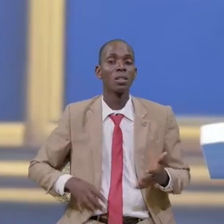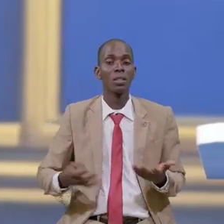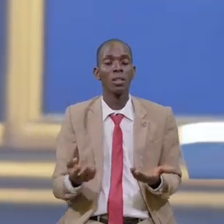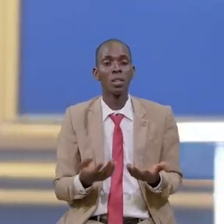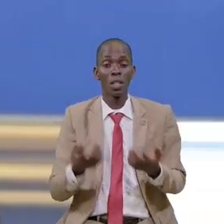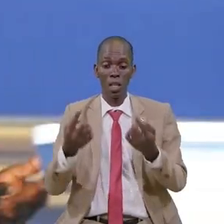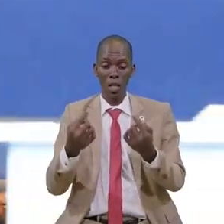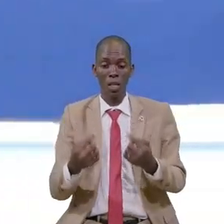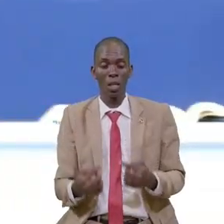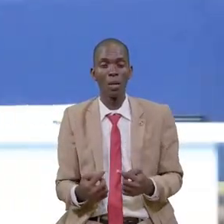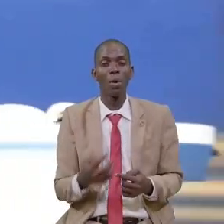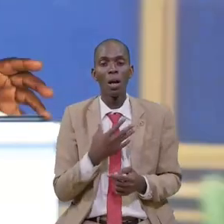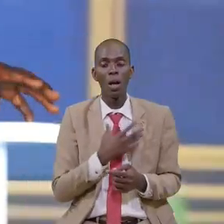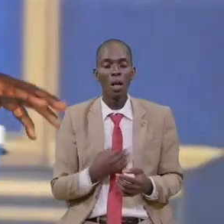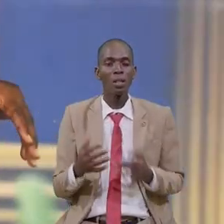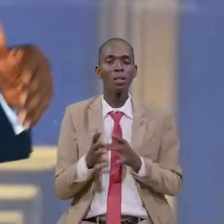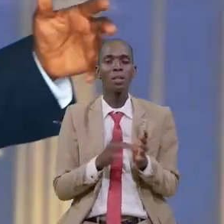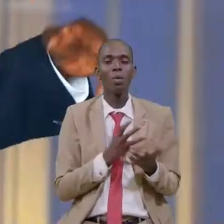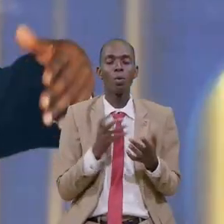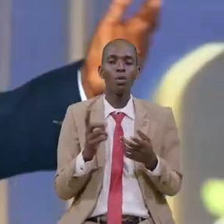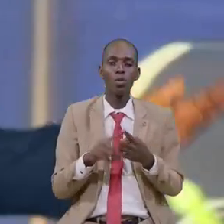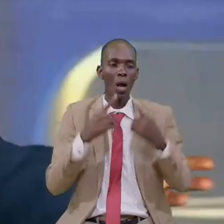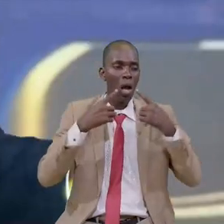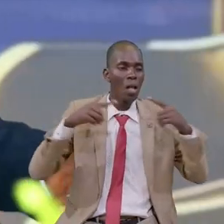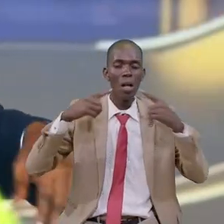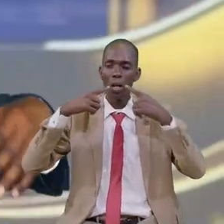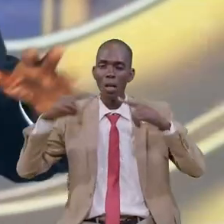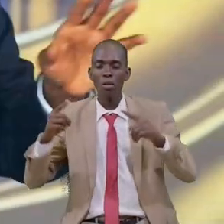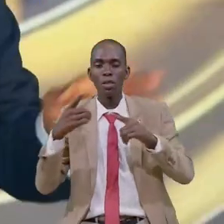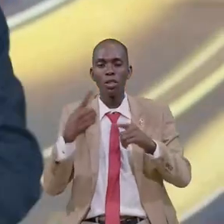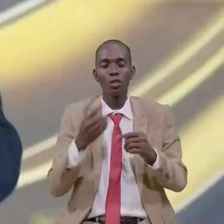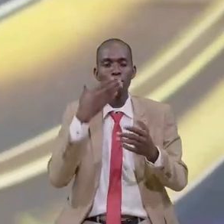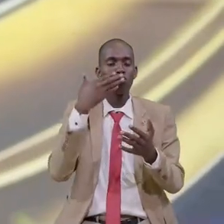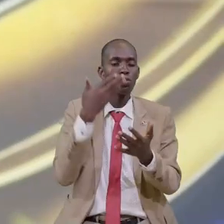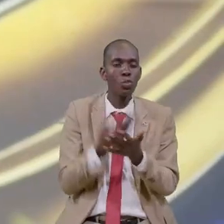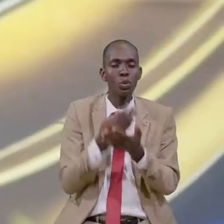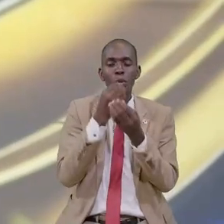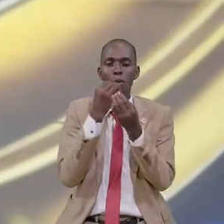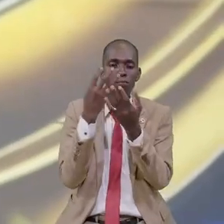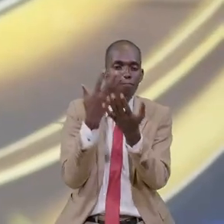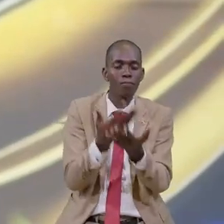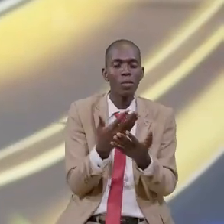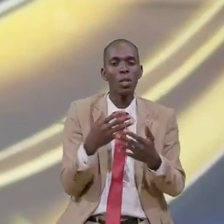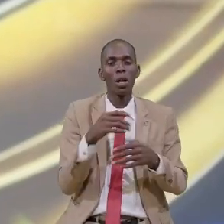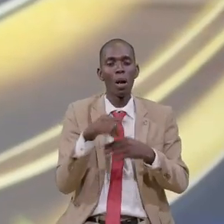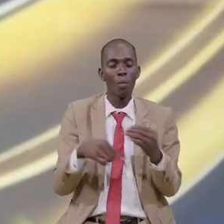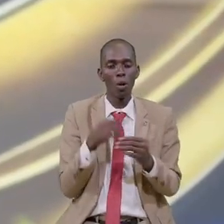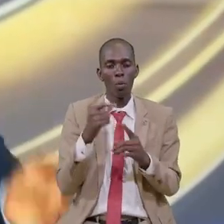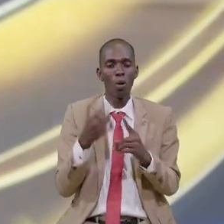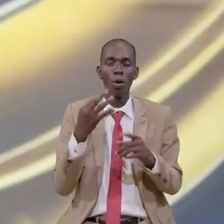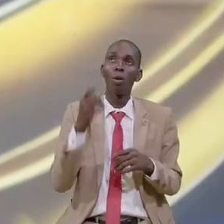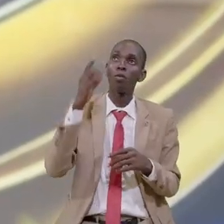répandue dans le monde entier. Et la montagne là n'était pas le Kilimandjaro, c'était pas Everest, c'était